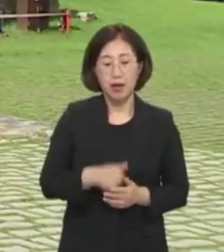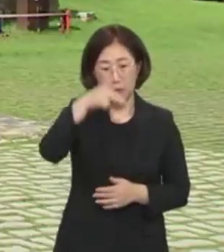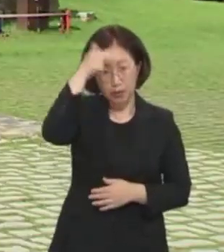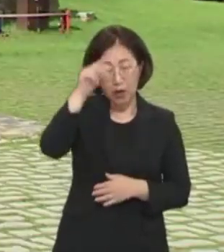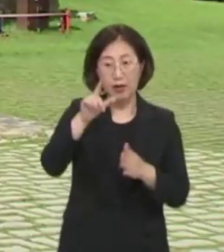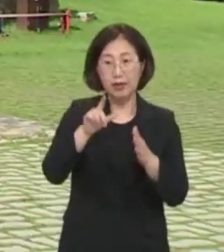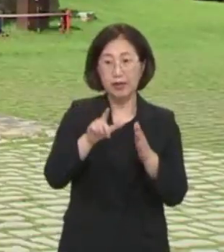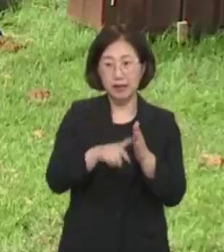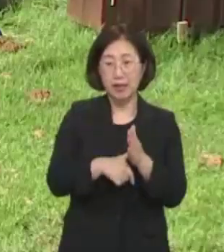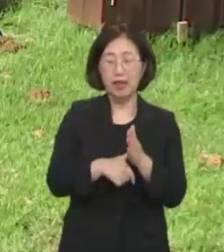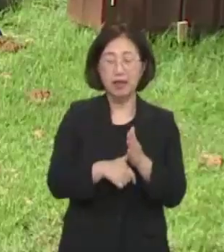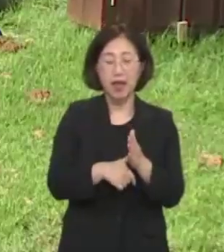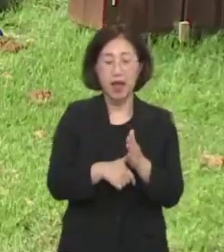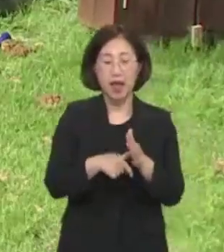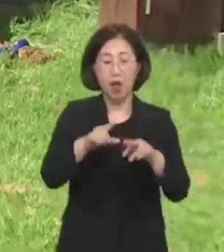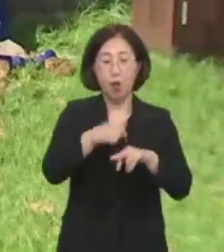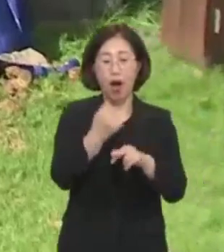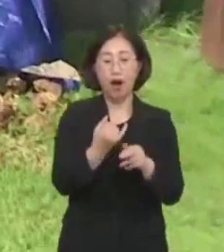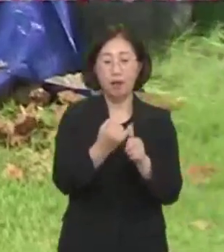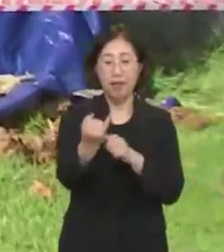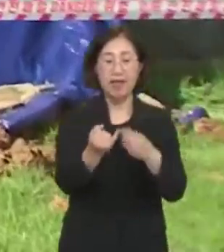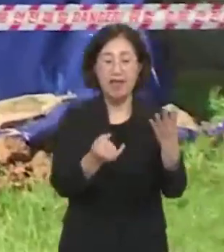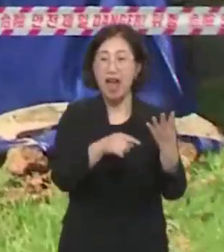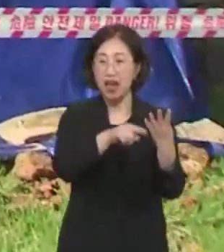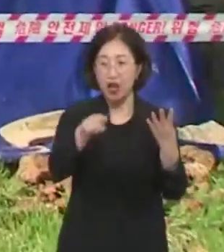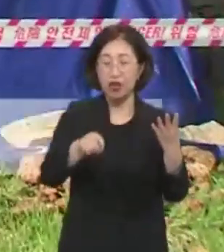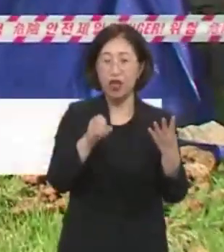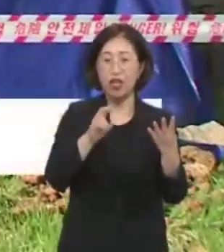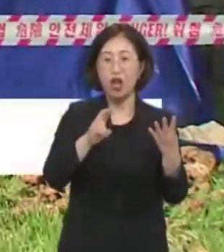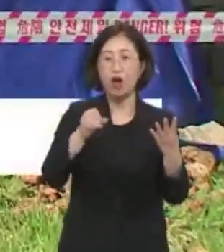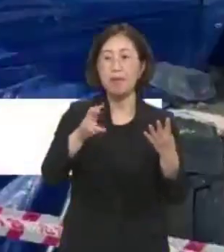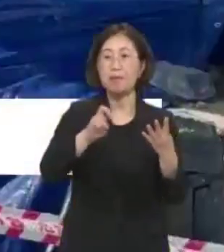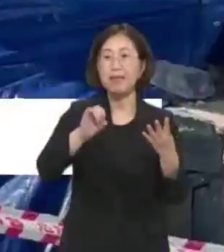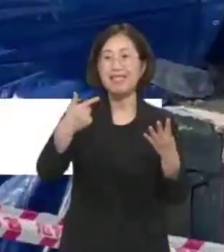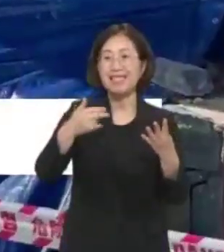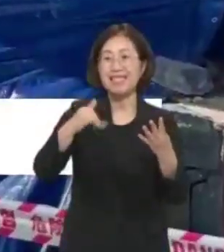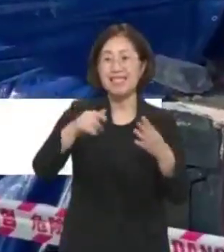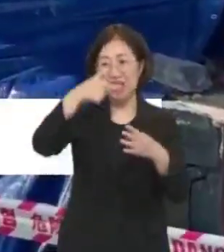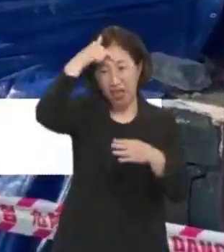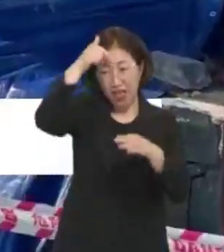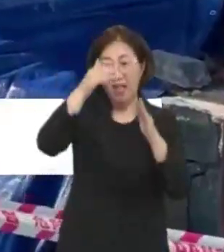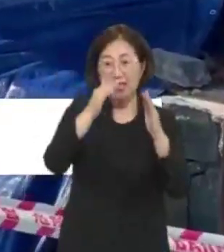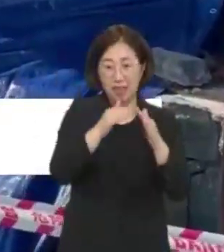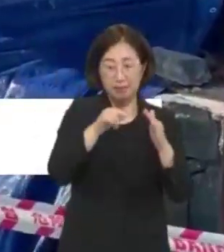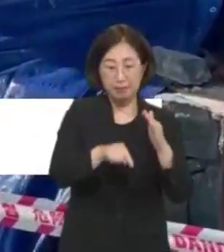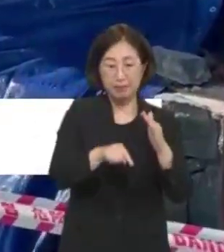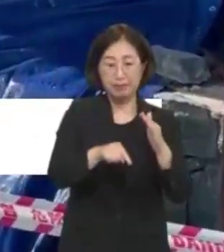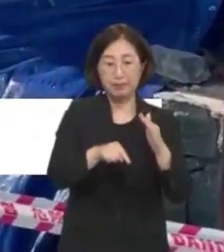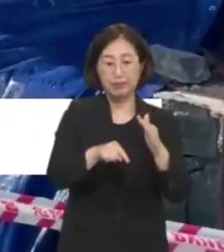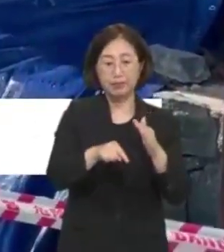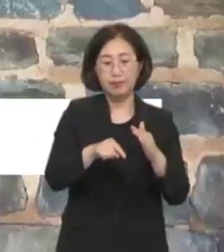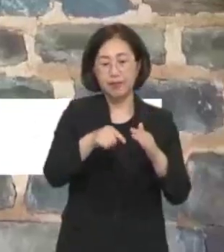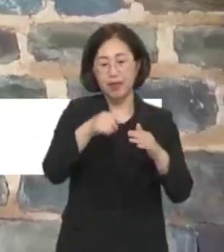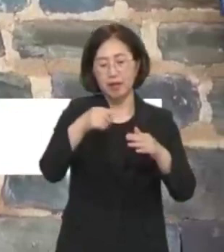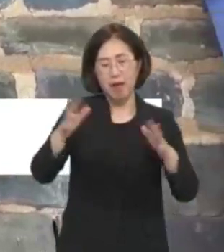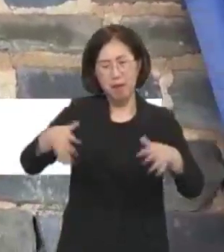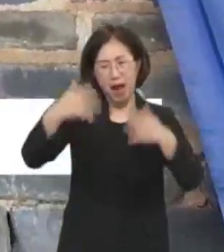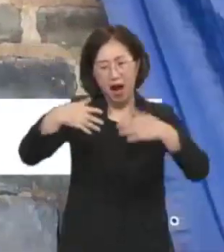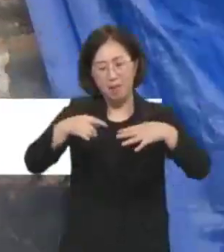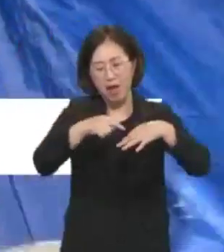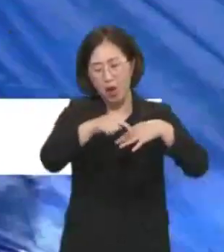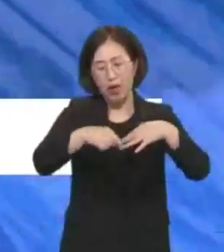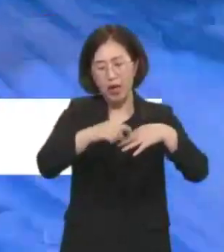왕비를 배출해 중요 민속문화재로 지정된 여흥 민씨 고택. 행랑채 외벽이 강한 비바람을 이기지 못하고